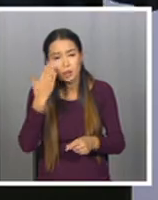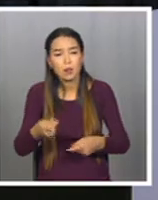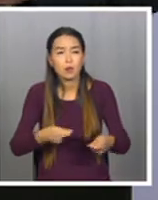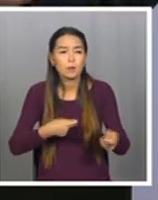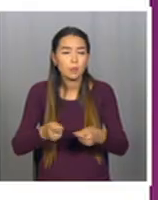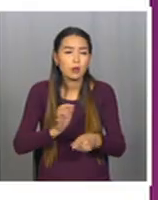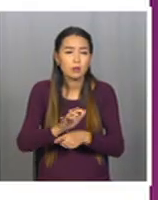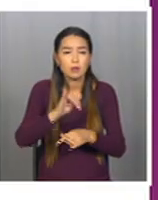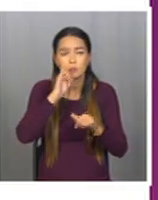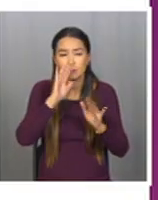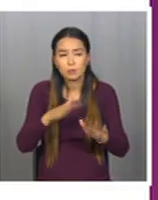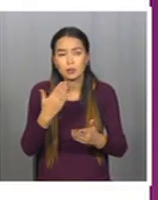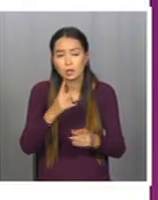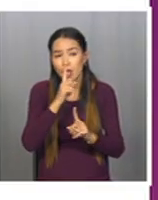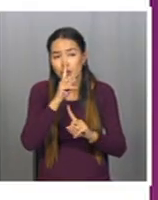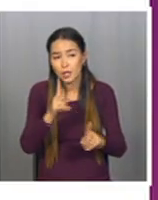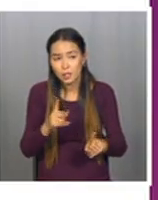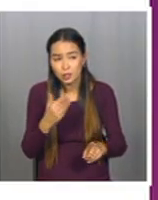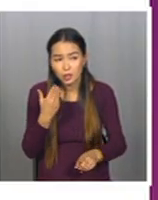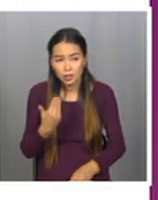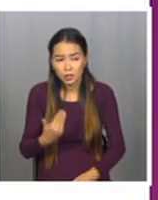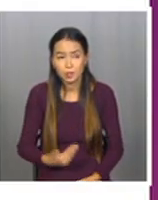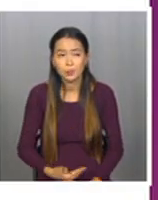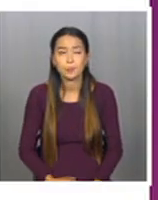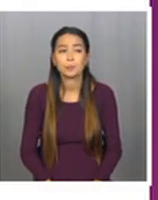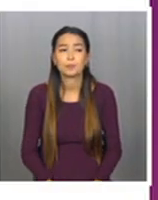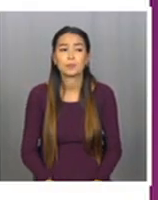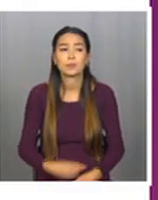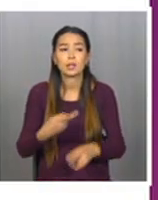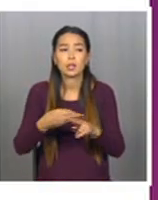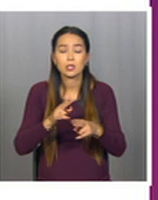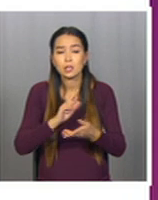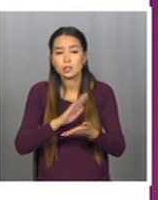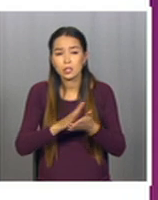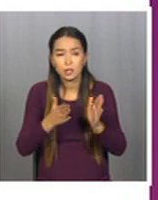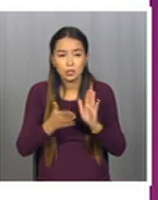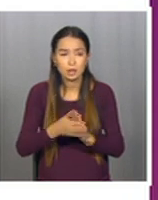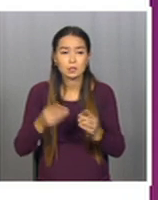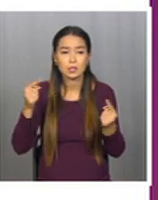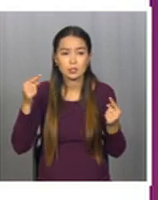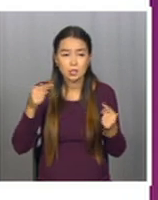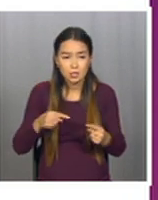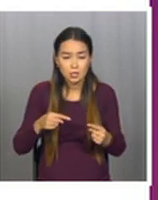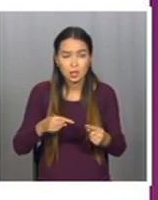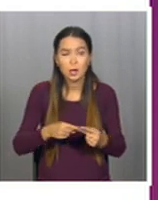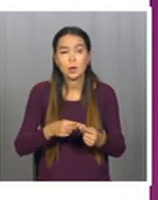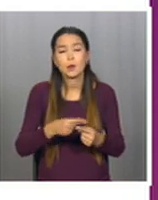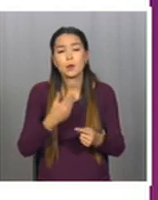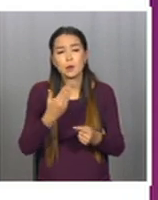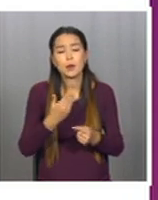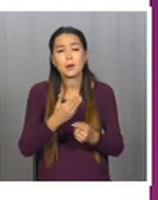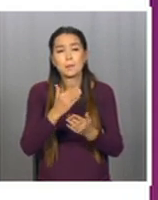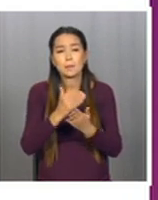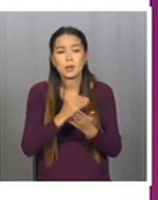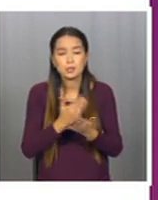алмауымен ерекшеленді. Міне осы жағдайларға сәйкес бір қатар жоспарлы